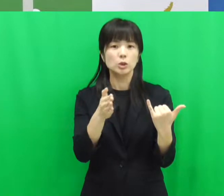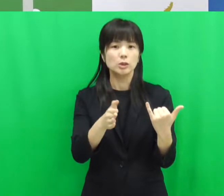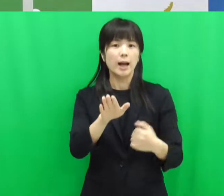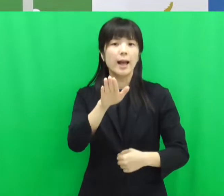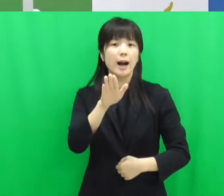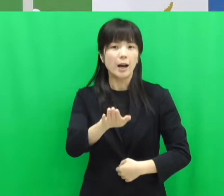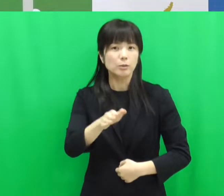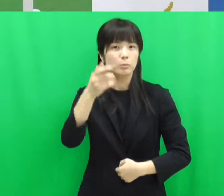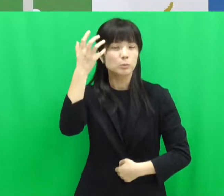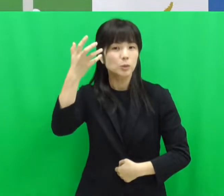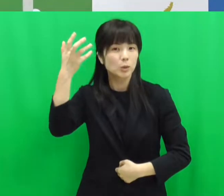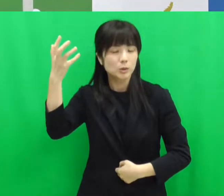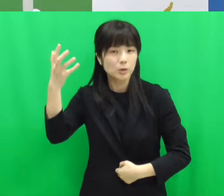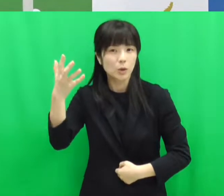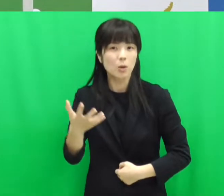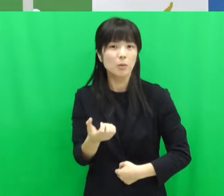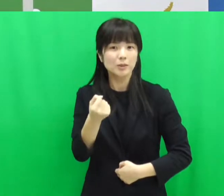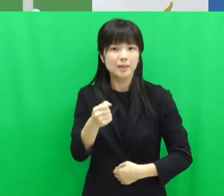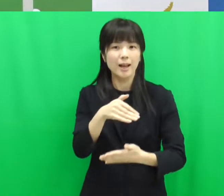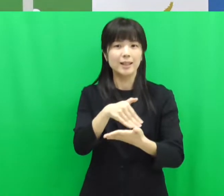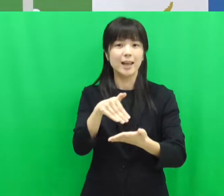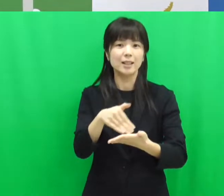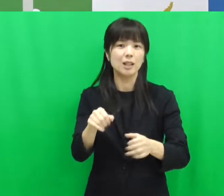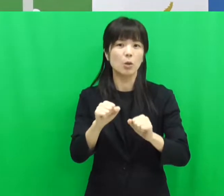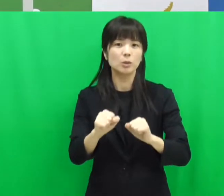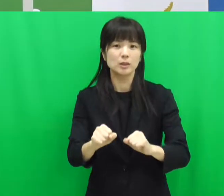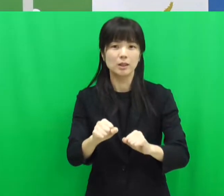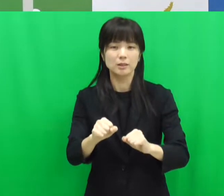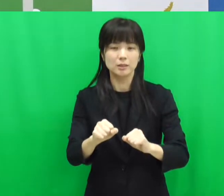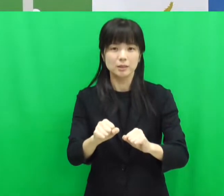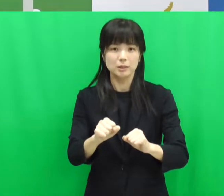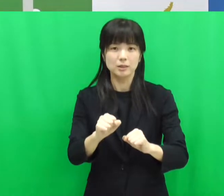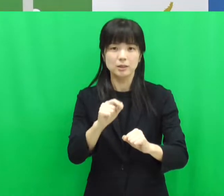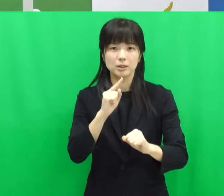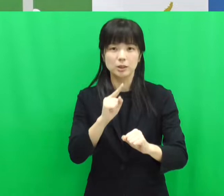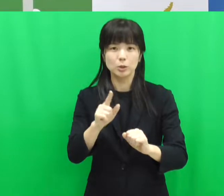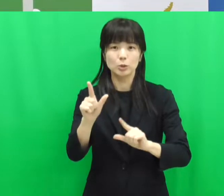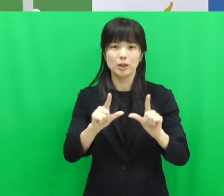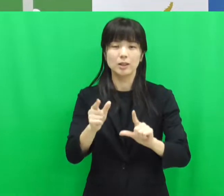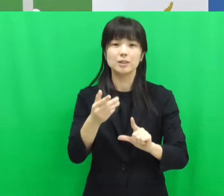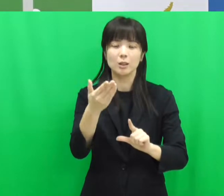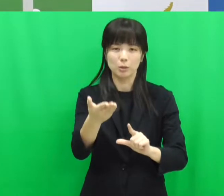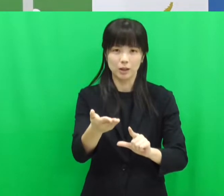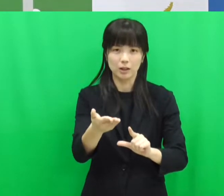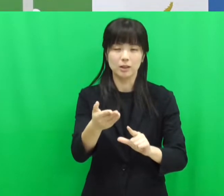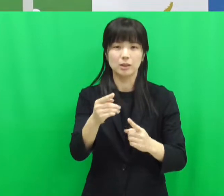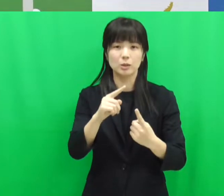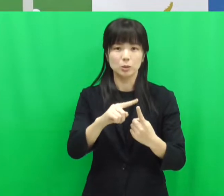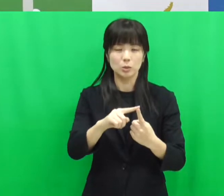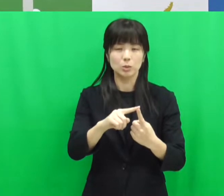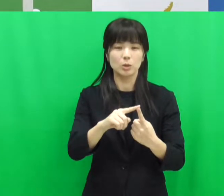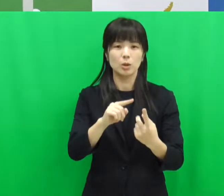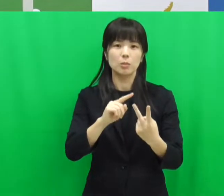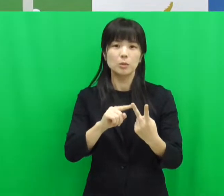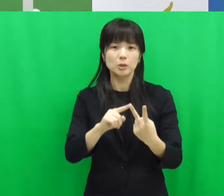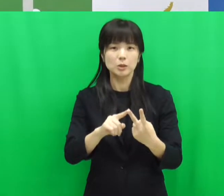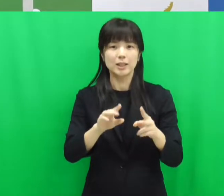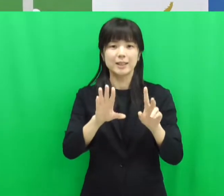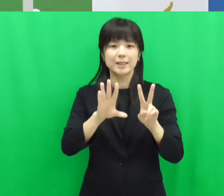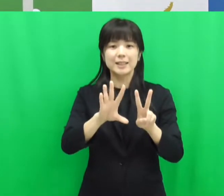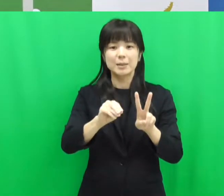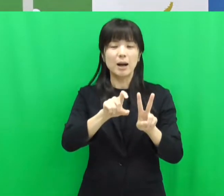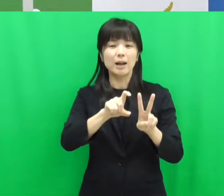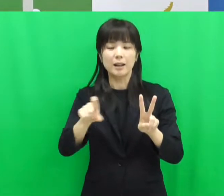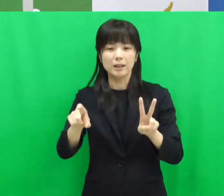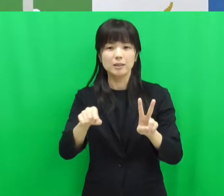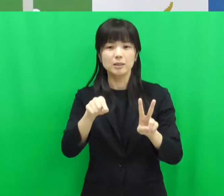したのかということと、それからおおむね2万円というのが大体それで賄える額ということで、そこから算出した事業費ということ